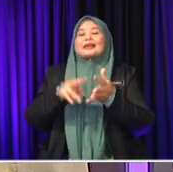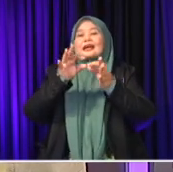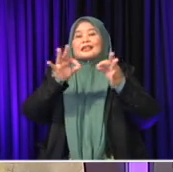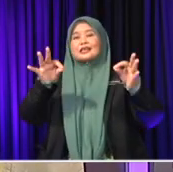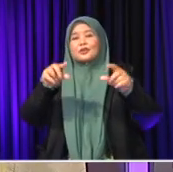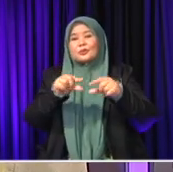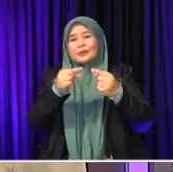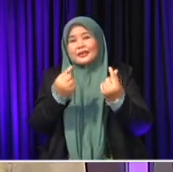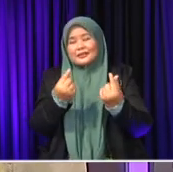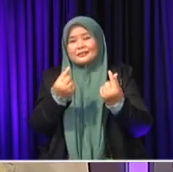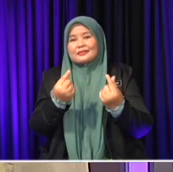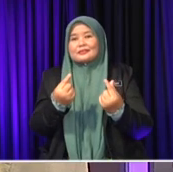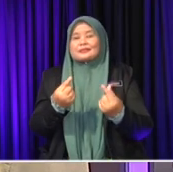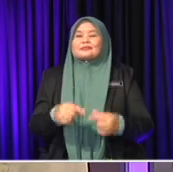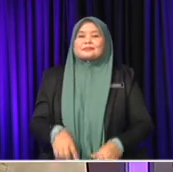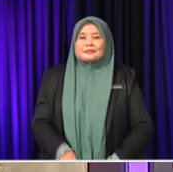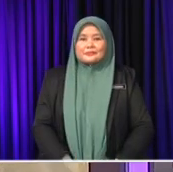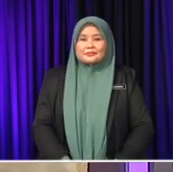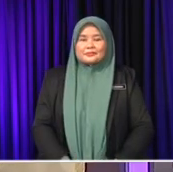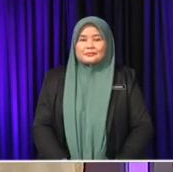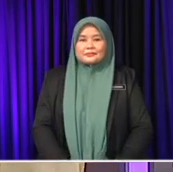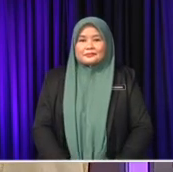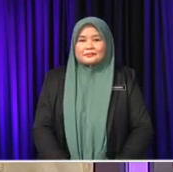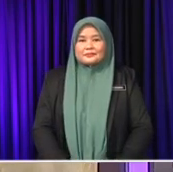surah al-hujurat ayat 13